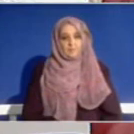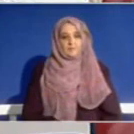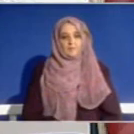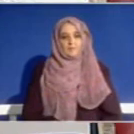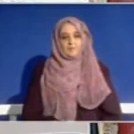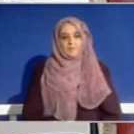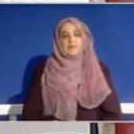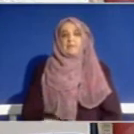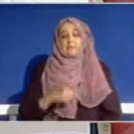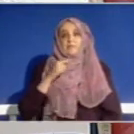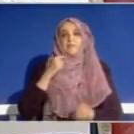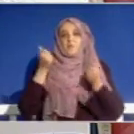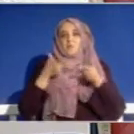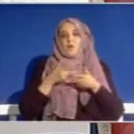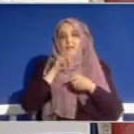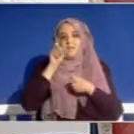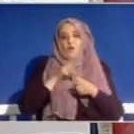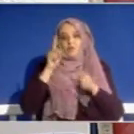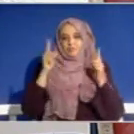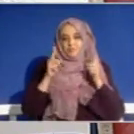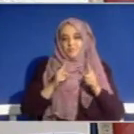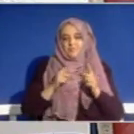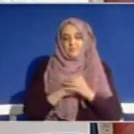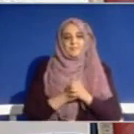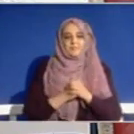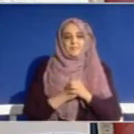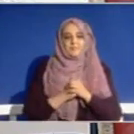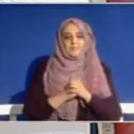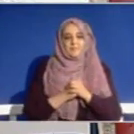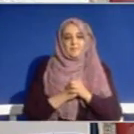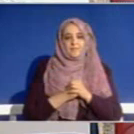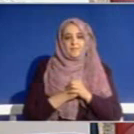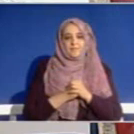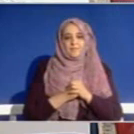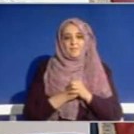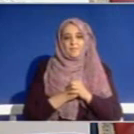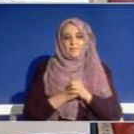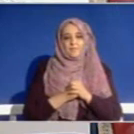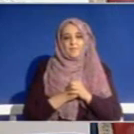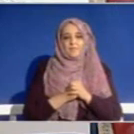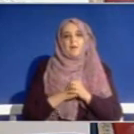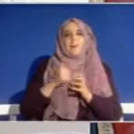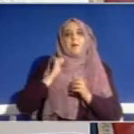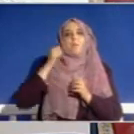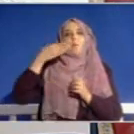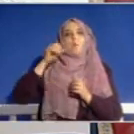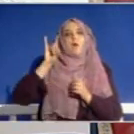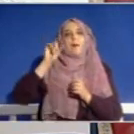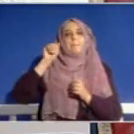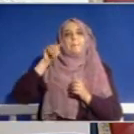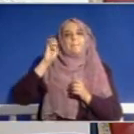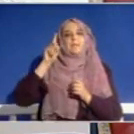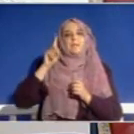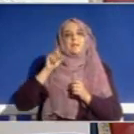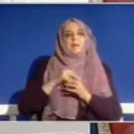في الحقيقة كثيرة في البرنامج نجيب عنها بإذن الله خلال هذه الدقائق المتبقية. السيدة أم محمد من ولاية لمسيلة